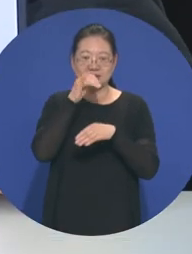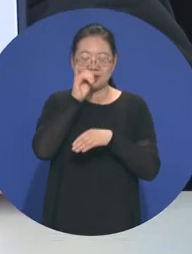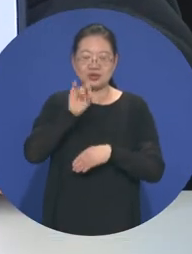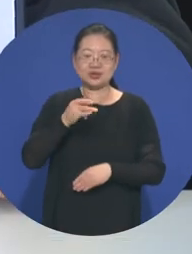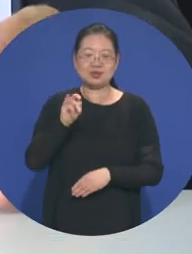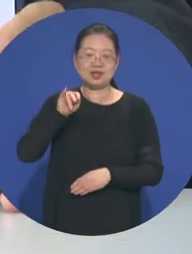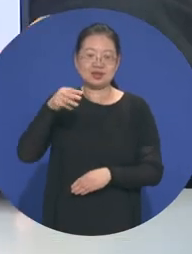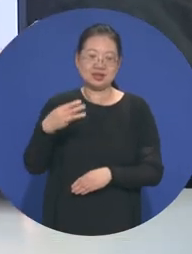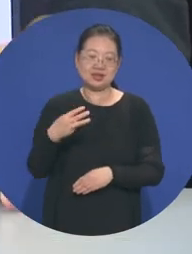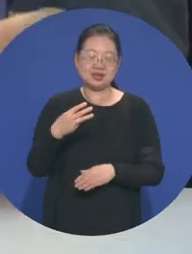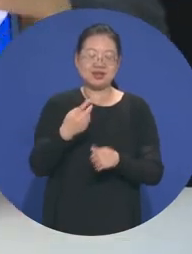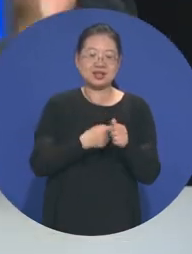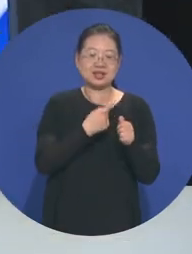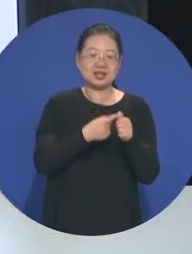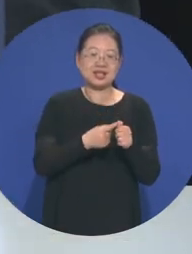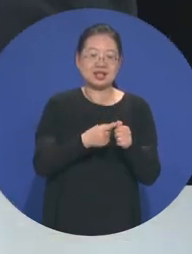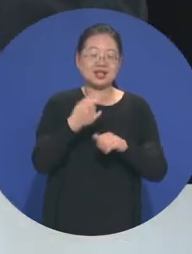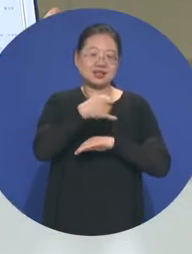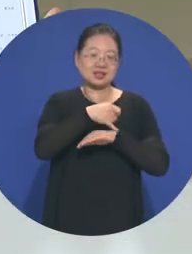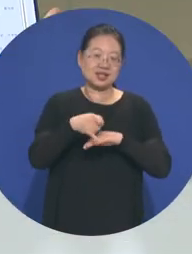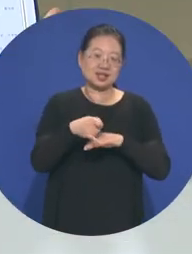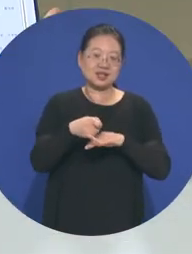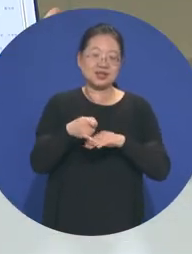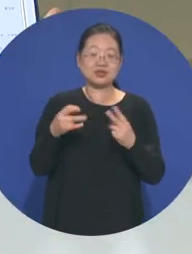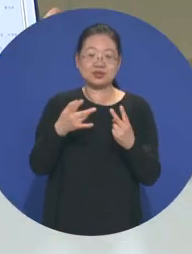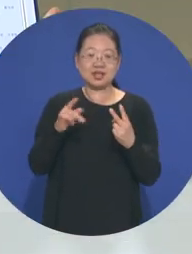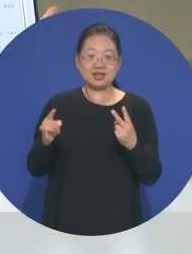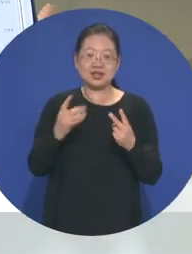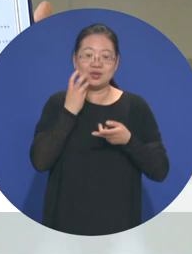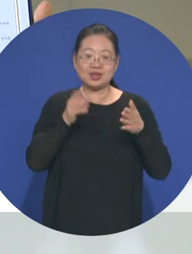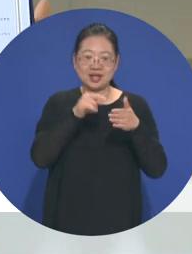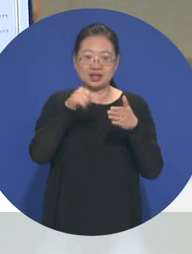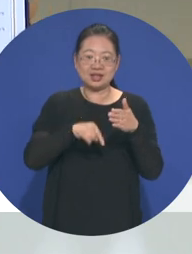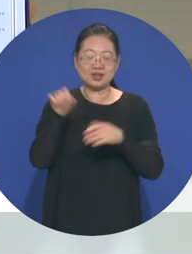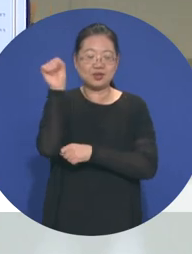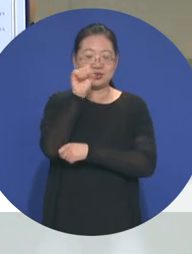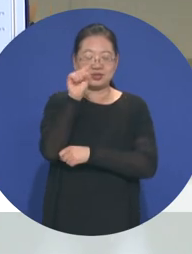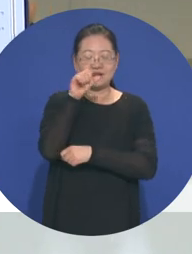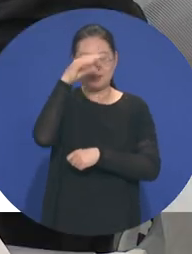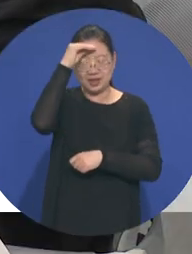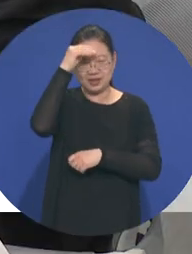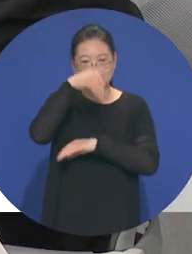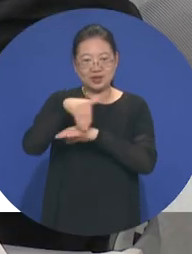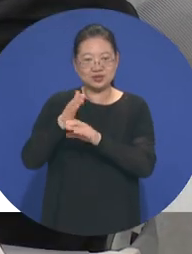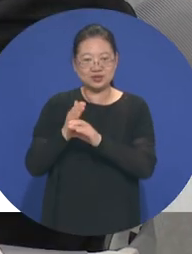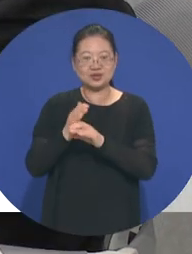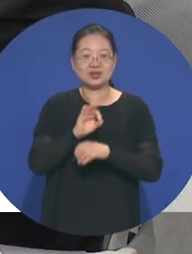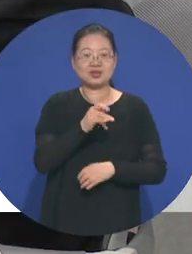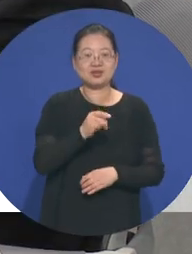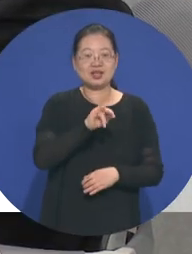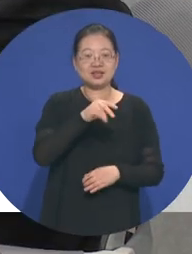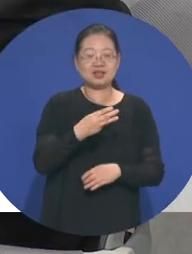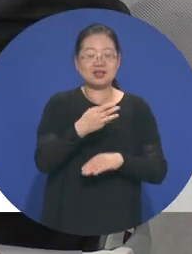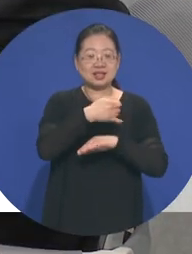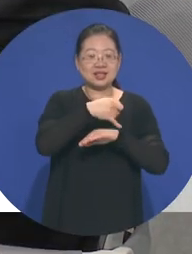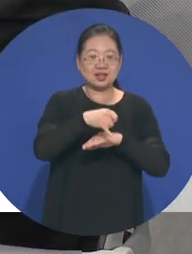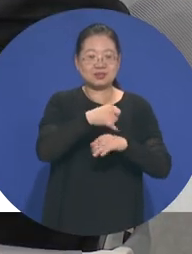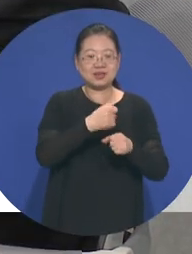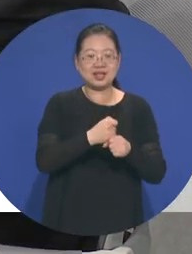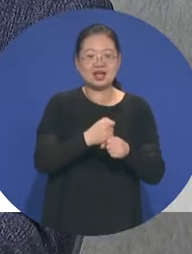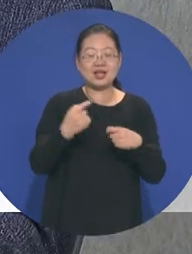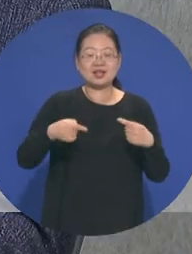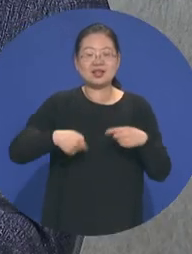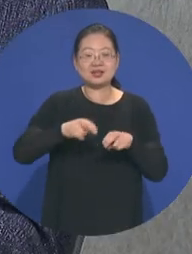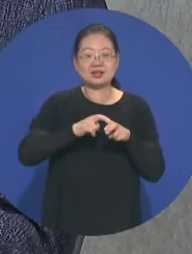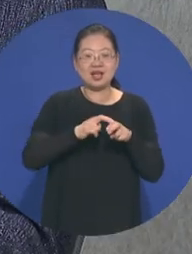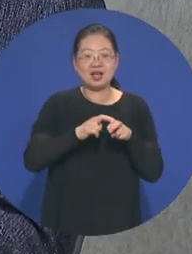디자인 친환경차 두 대를 도내에서 시범 운영하기로 했습니다. 시범 운영될 차는 유니버설 디자인으로 설계돼 휠체어를